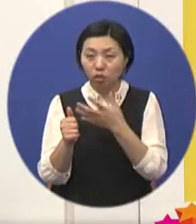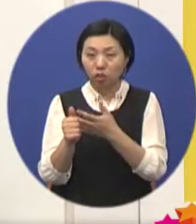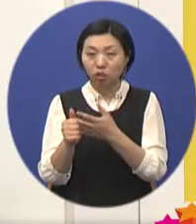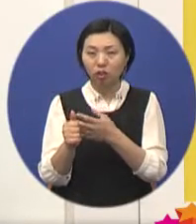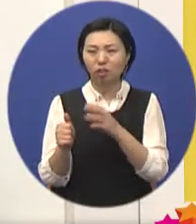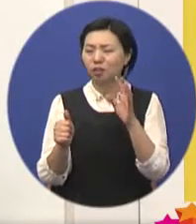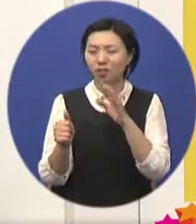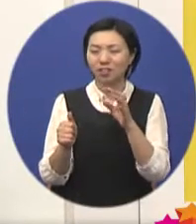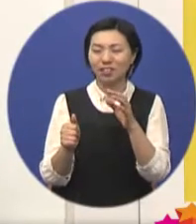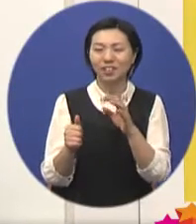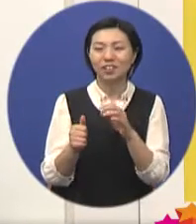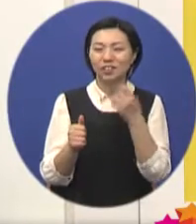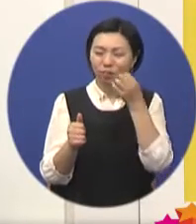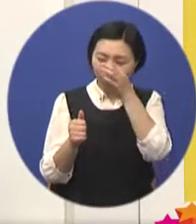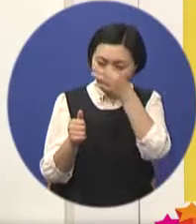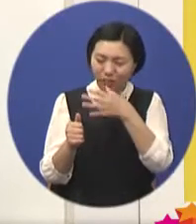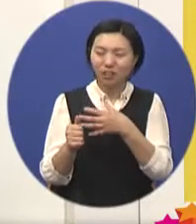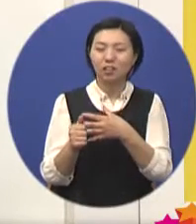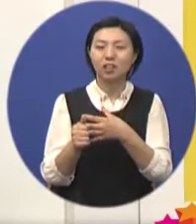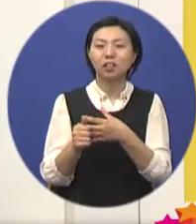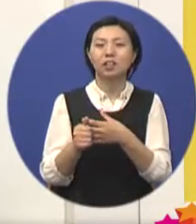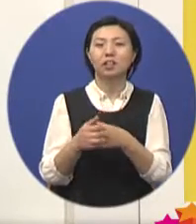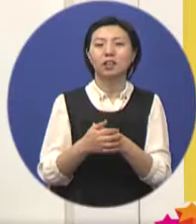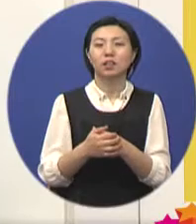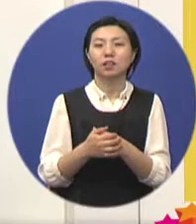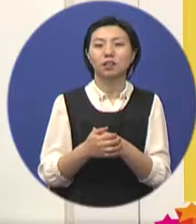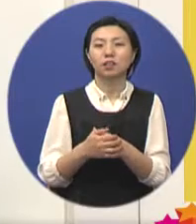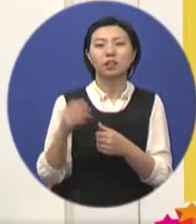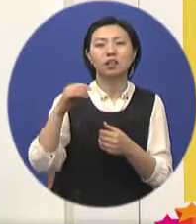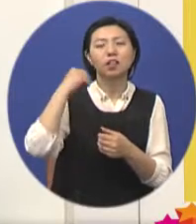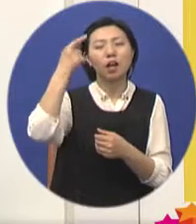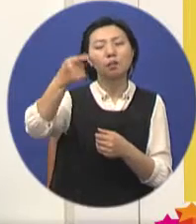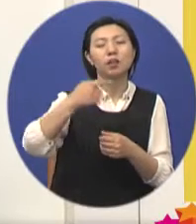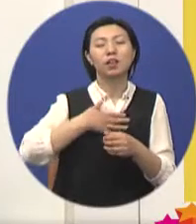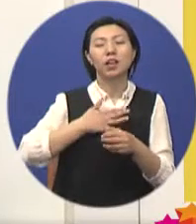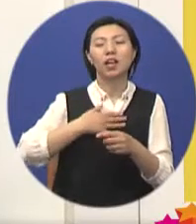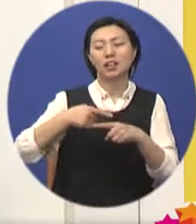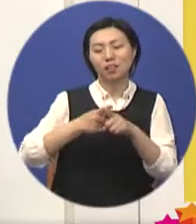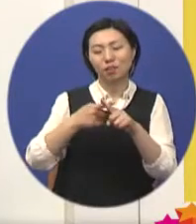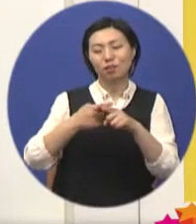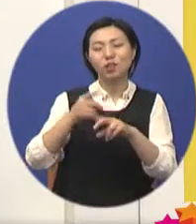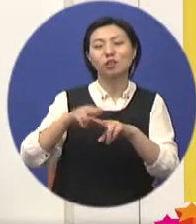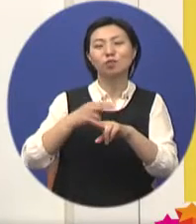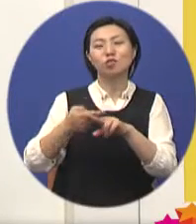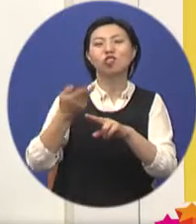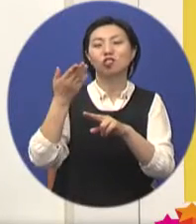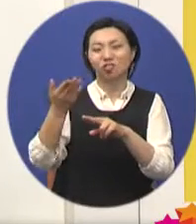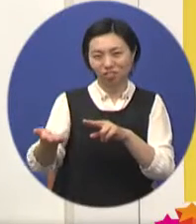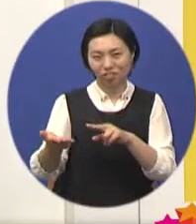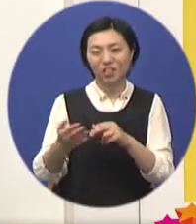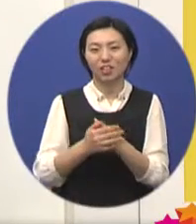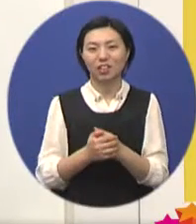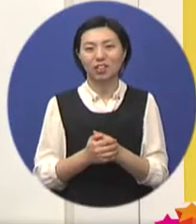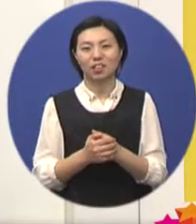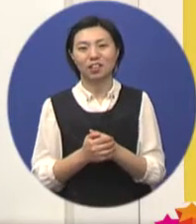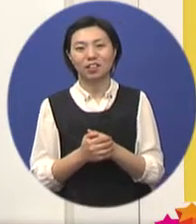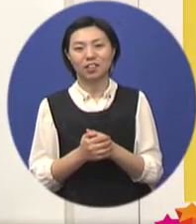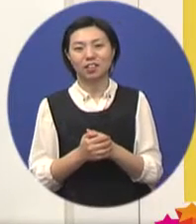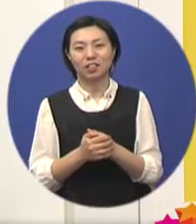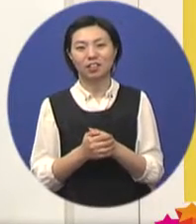죄송합니다. 아니에요. 저는 아니요, 사실은. 아니요, 다음에 제가 한번 네. 해드릴게요. 죄송합니다. 서장훈 차는 뭐죠? 아, 저는.